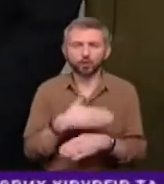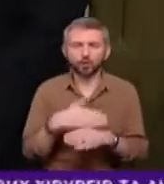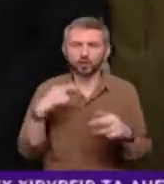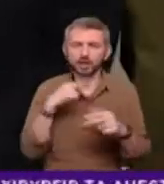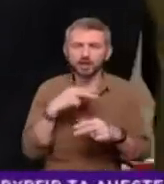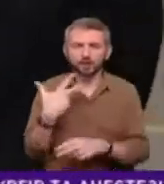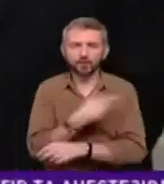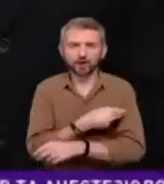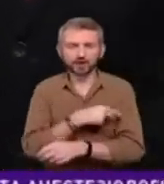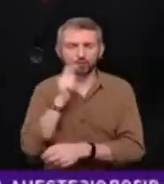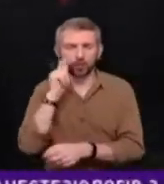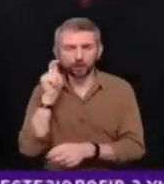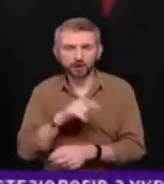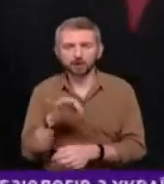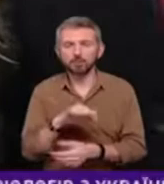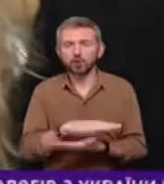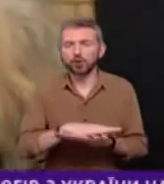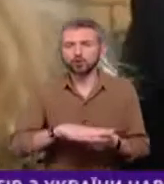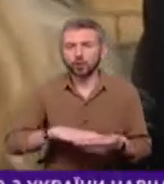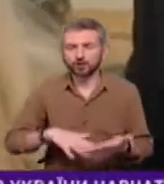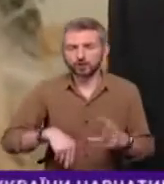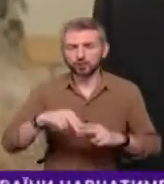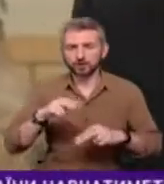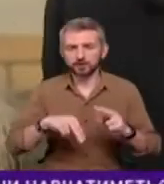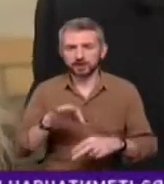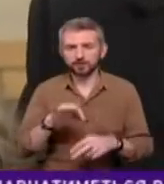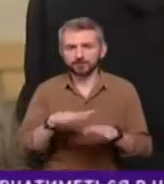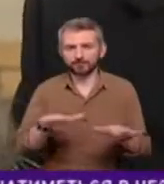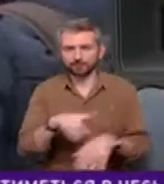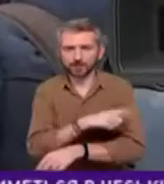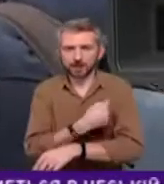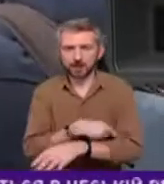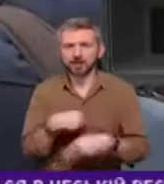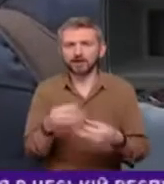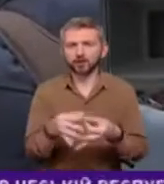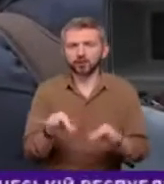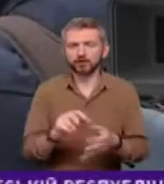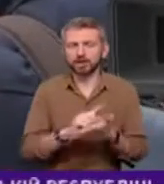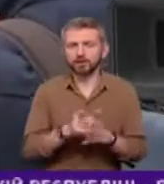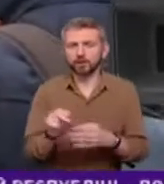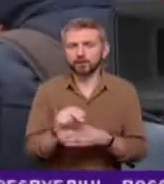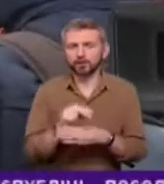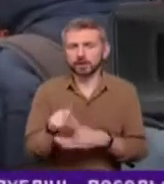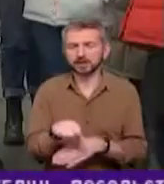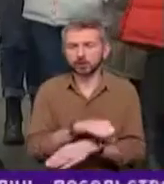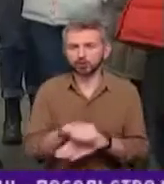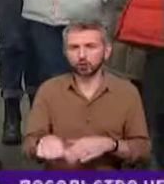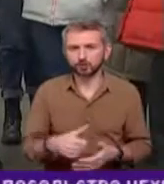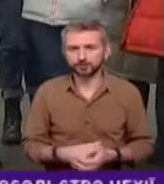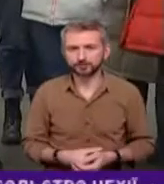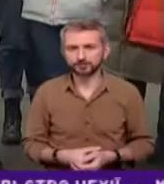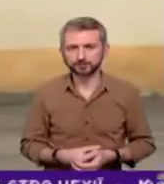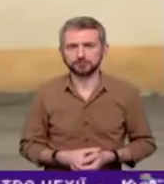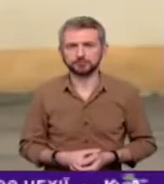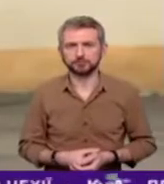ліків та вакцин по Україні, продовжити будівництво Охматдиту і давати дозвіл на термінове лікування за кордоном.